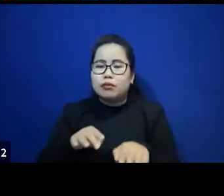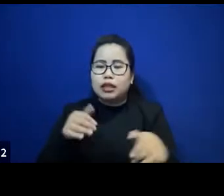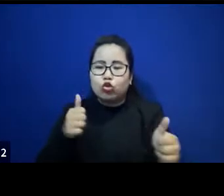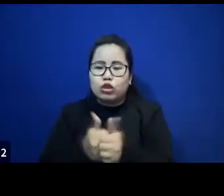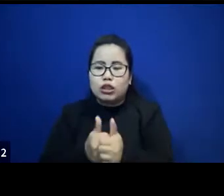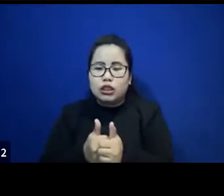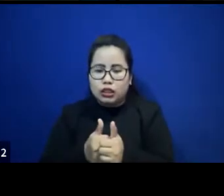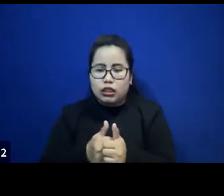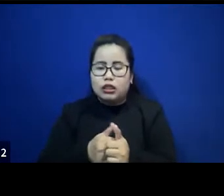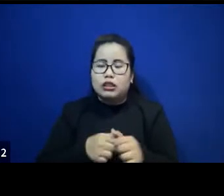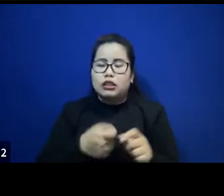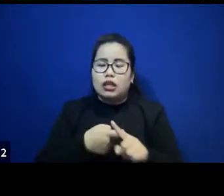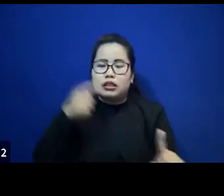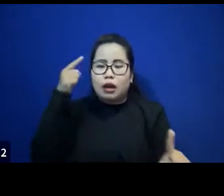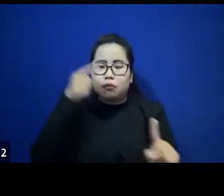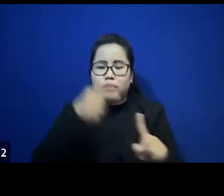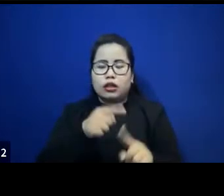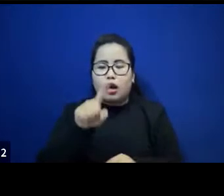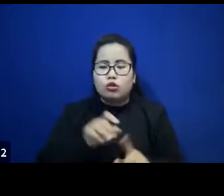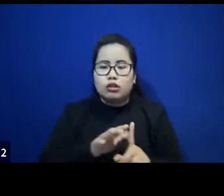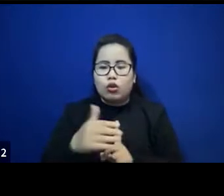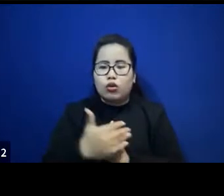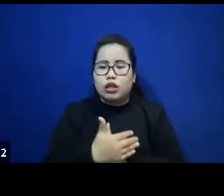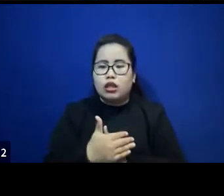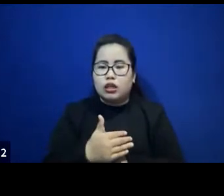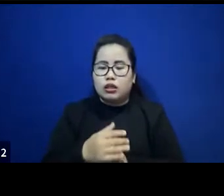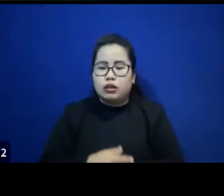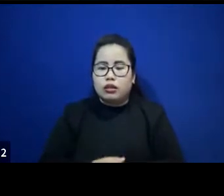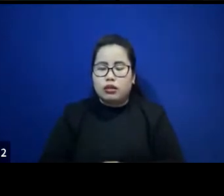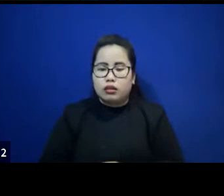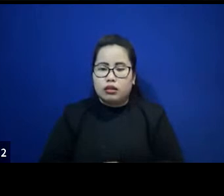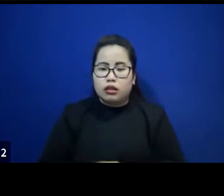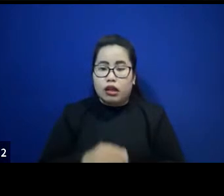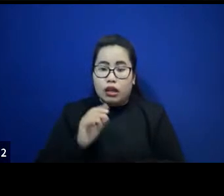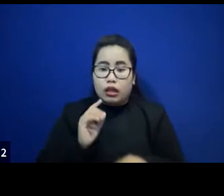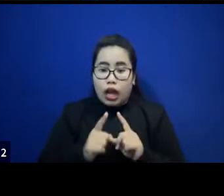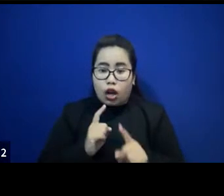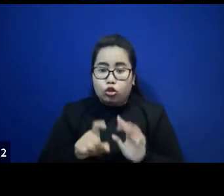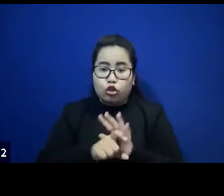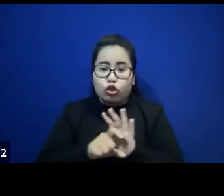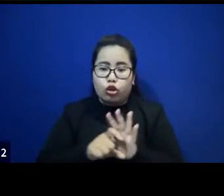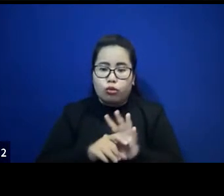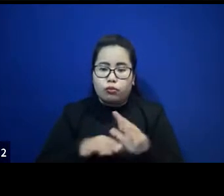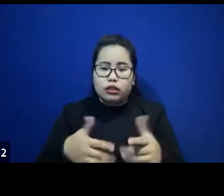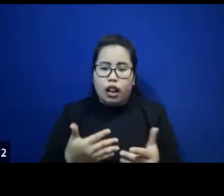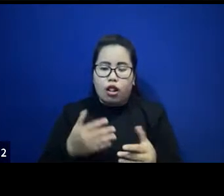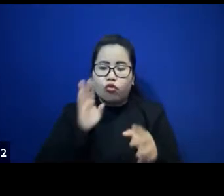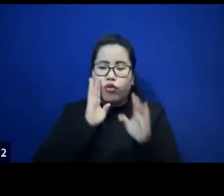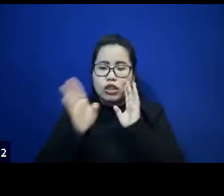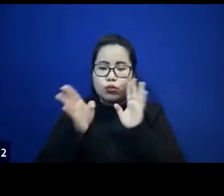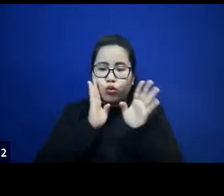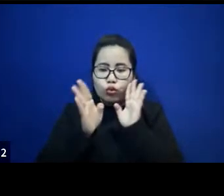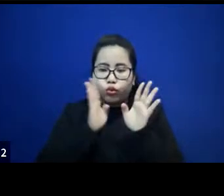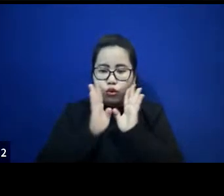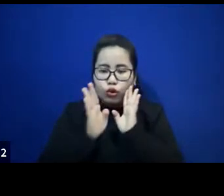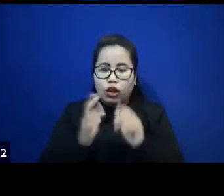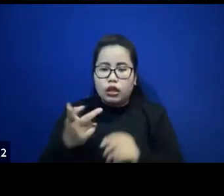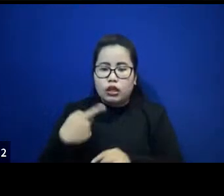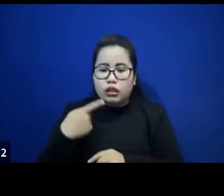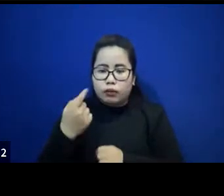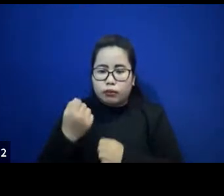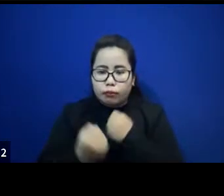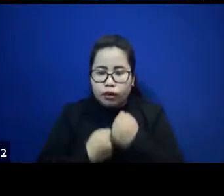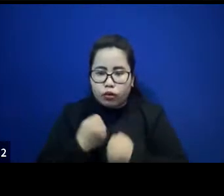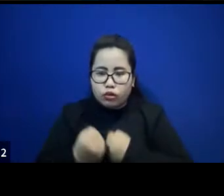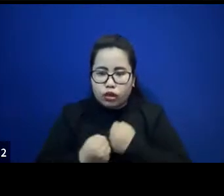Hai subjek yang asli ini Enggak banget mereka Dia terkenal contohnya mamanya Facebook Rizky profit kami maupun episode